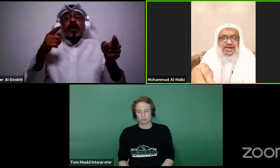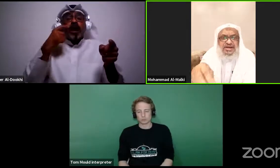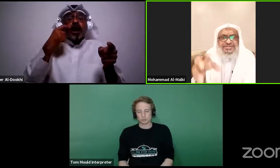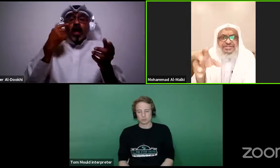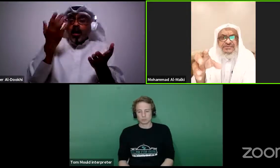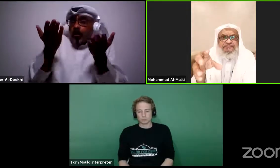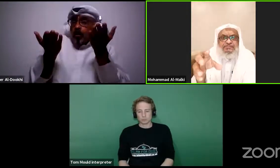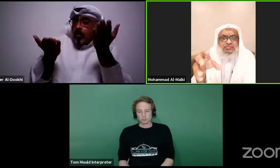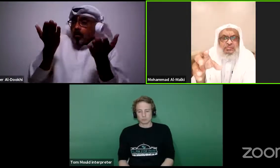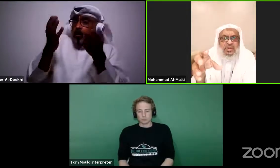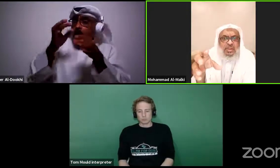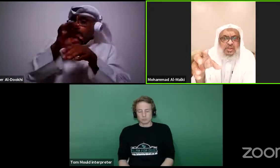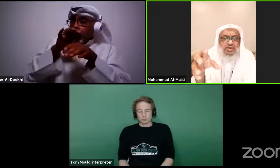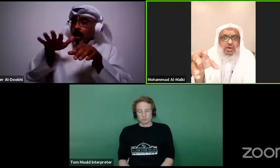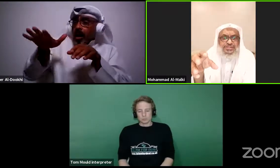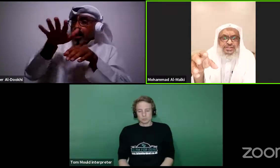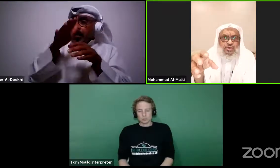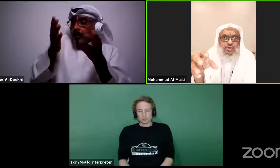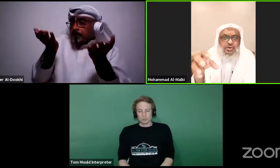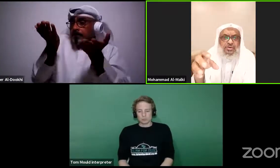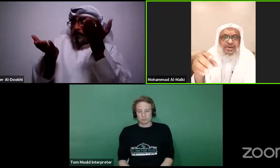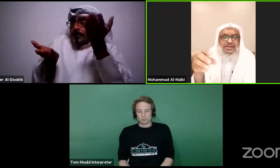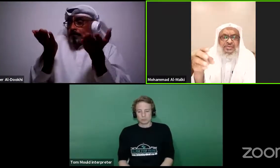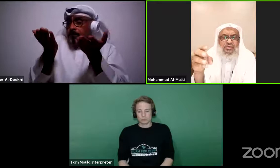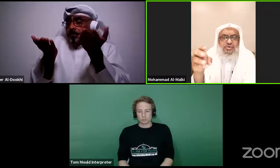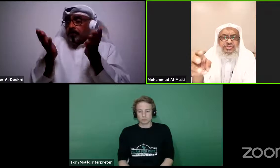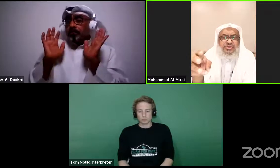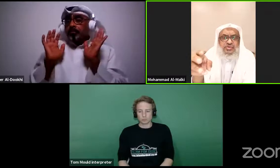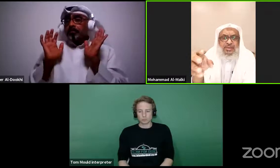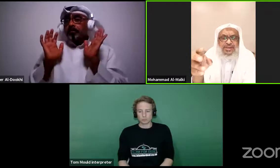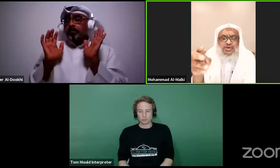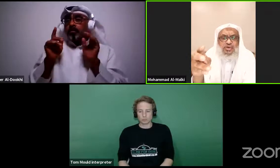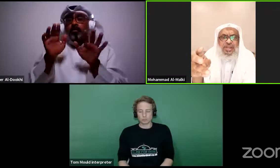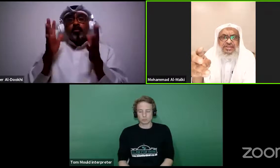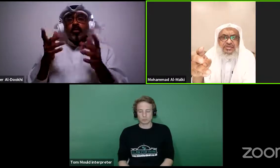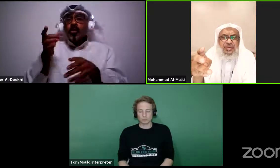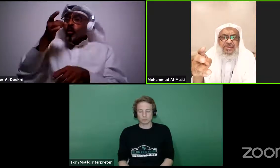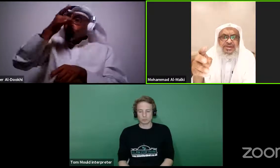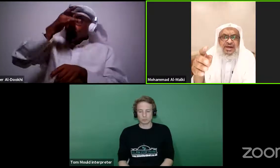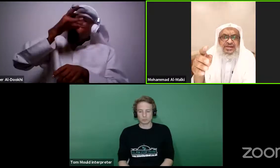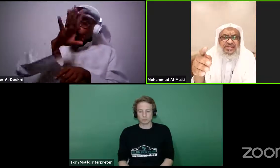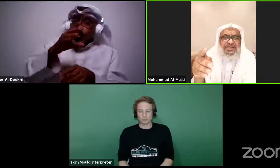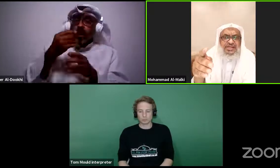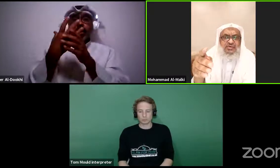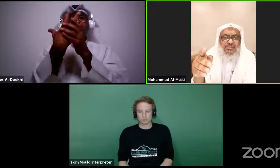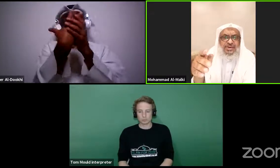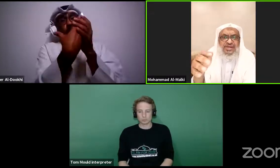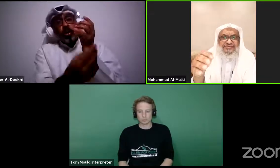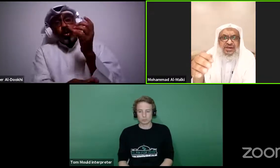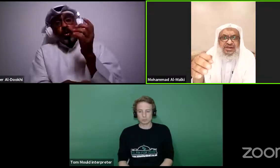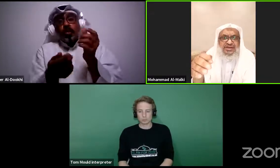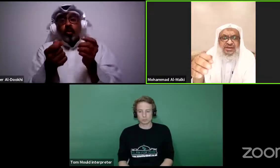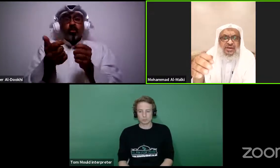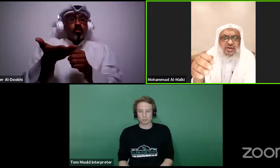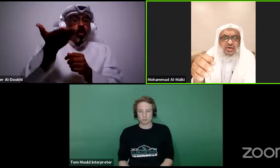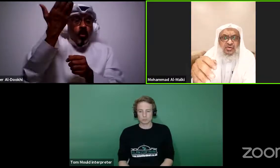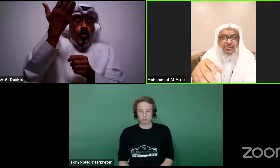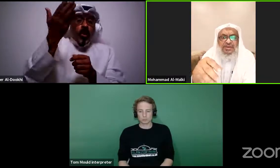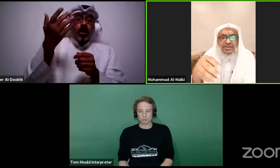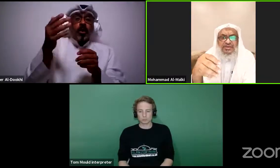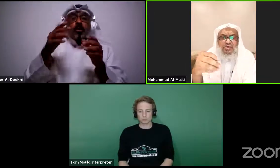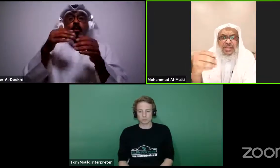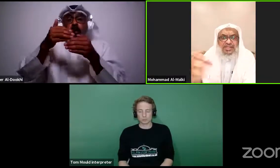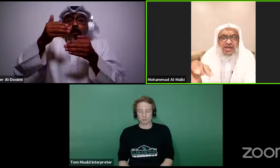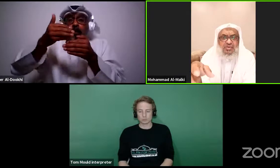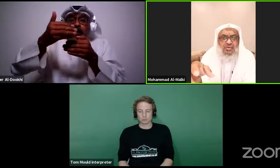أقدار الناس، يقدر من يموت ومن يولد ومن يغتني ومن يفتقر